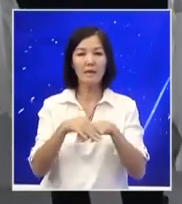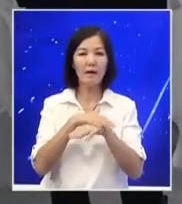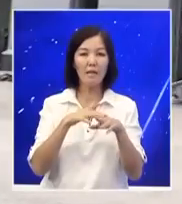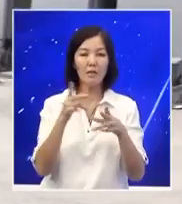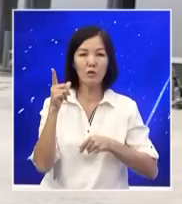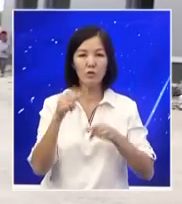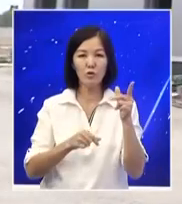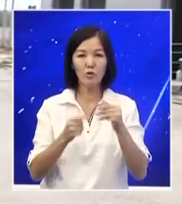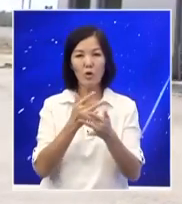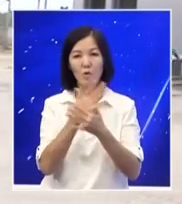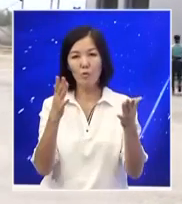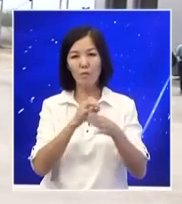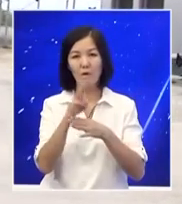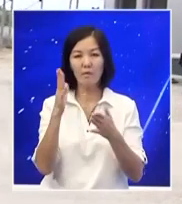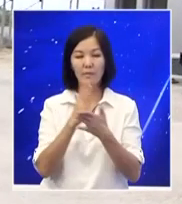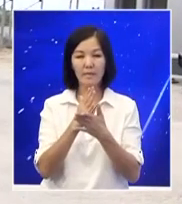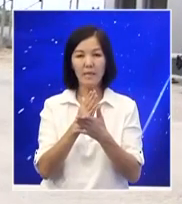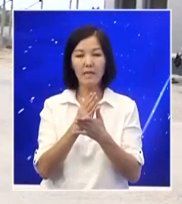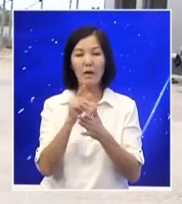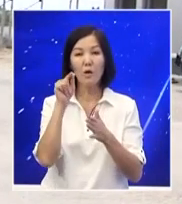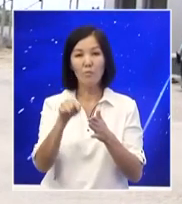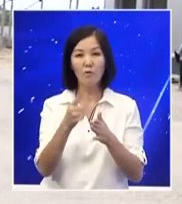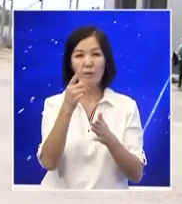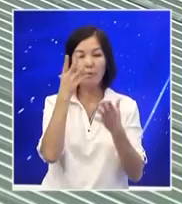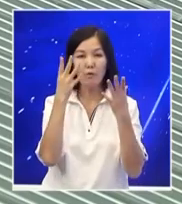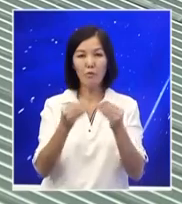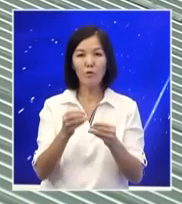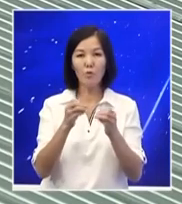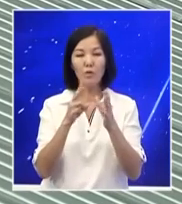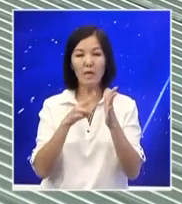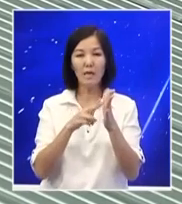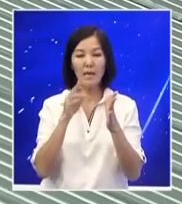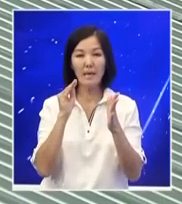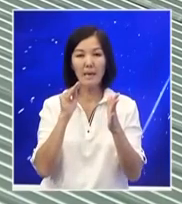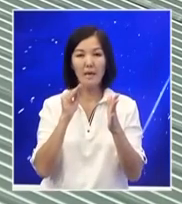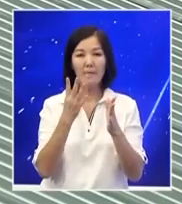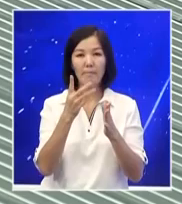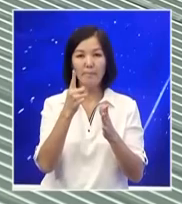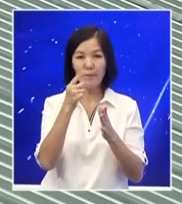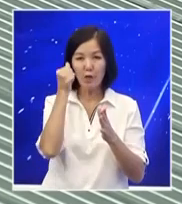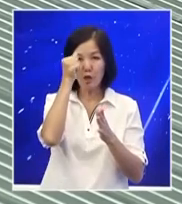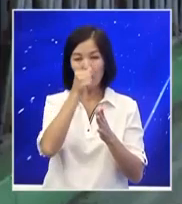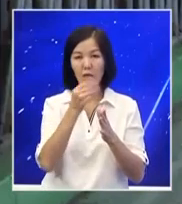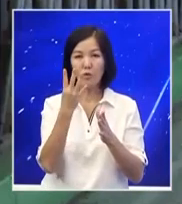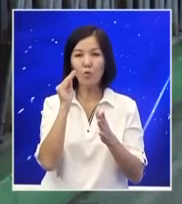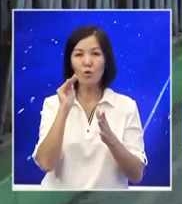сүт өнімдерімен қамтамасыз етіп келеді. Мұнда тәулігіне 12, жылына 4000 тонна